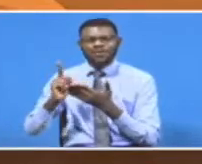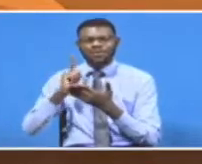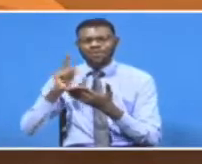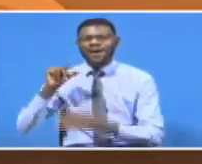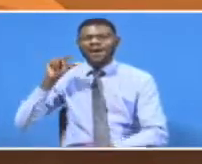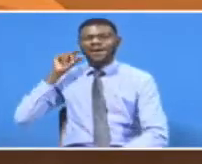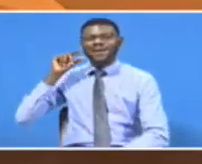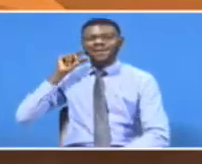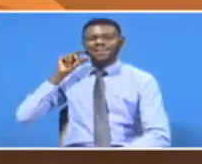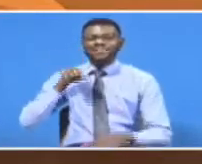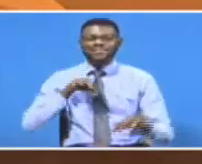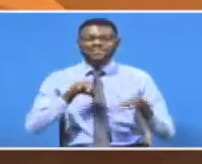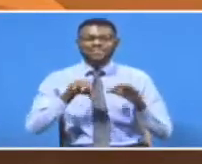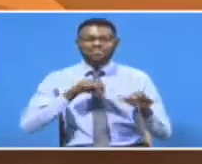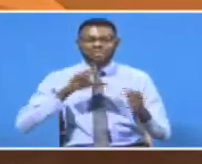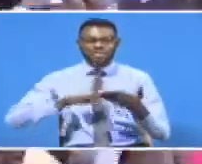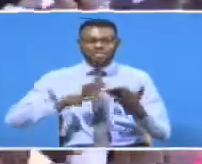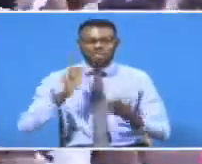zaidi.